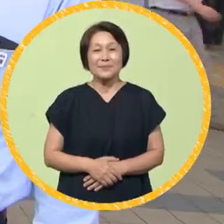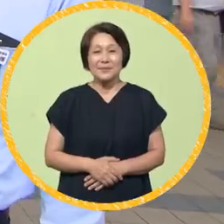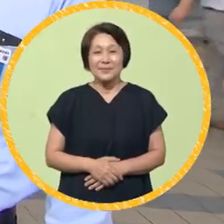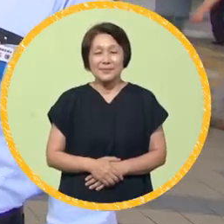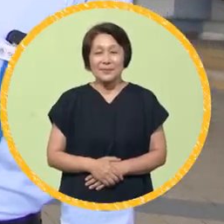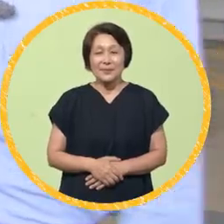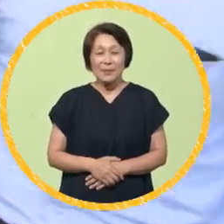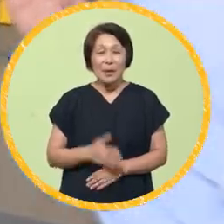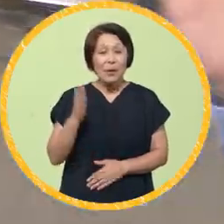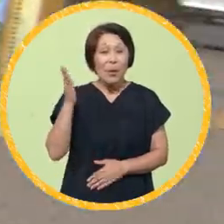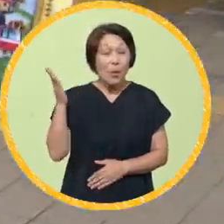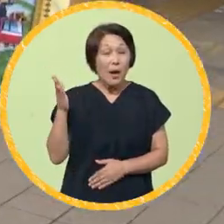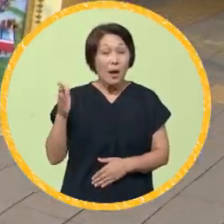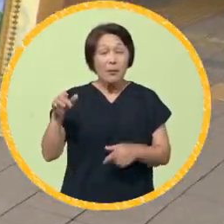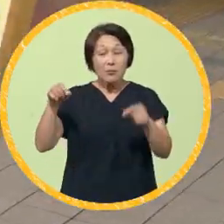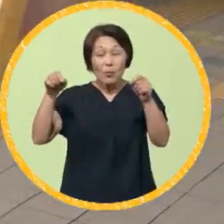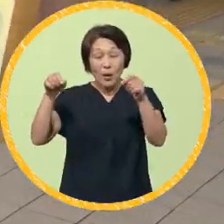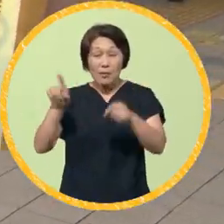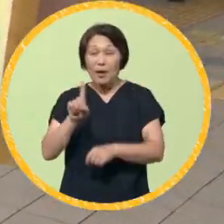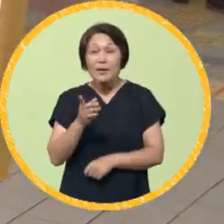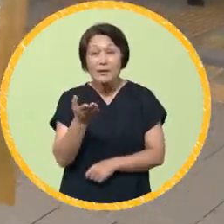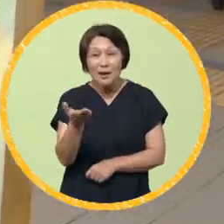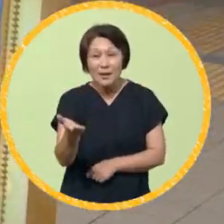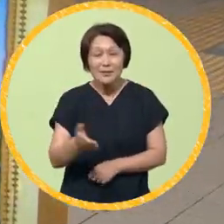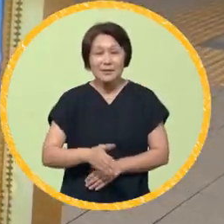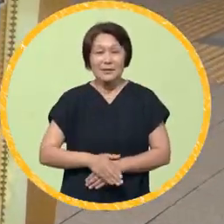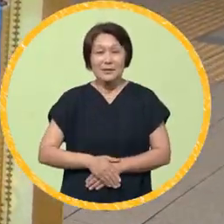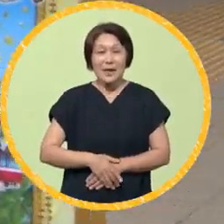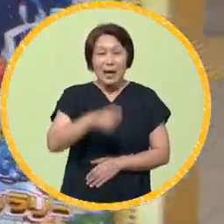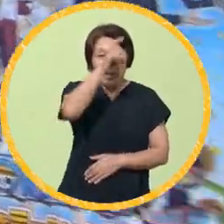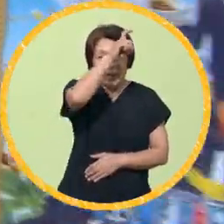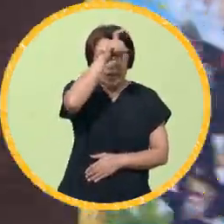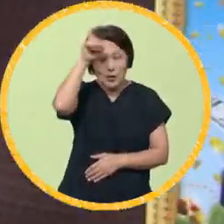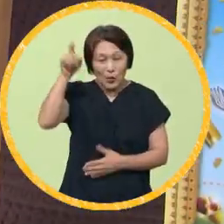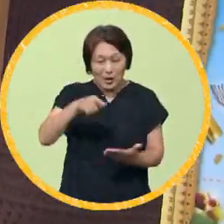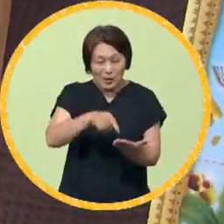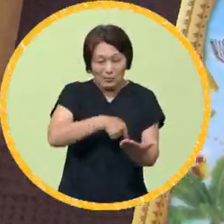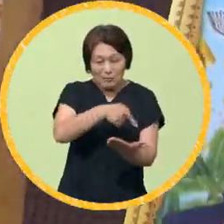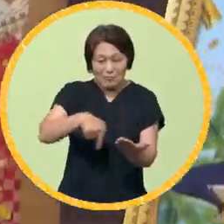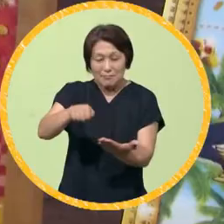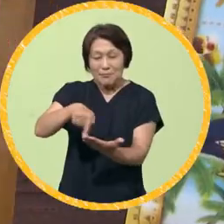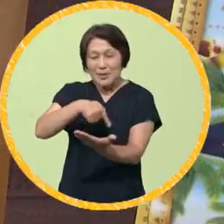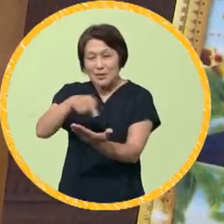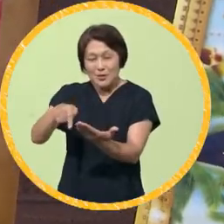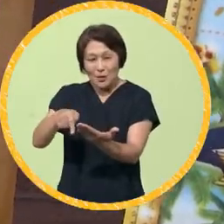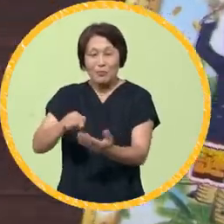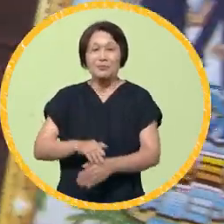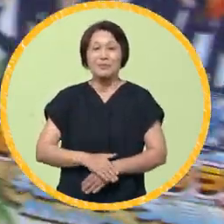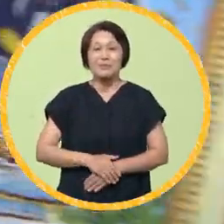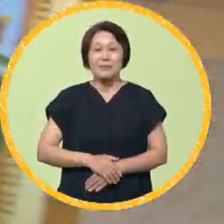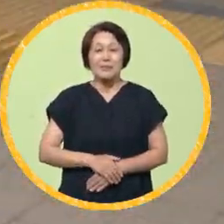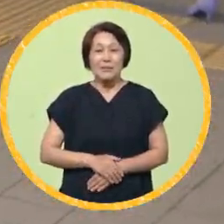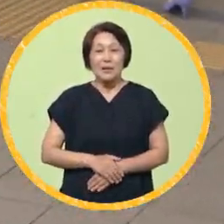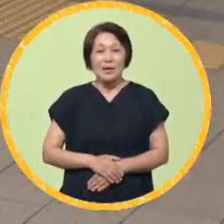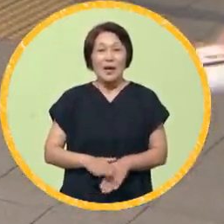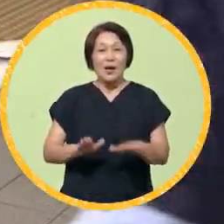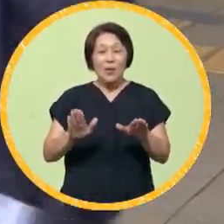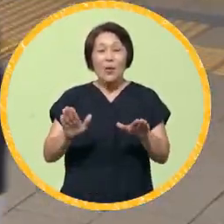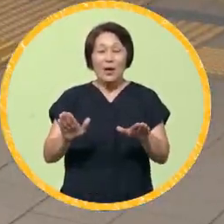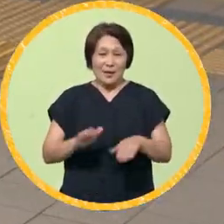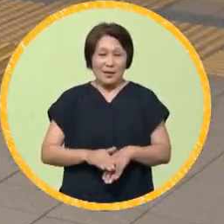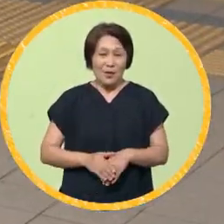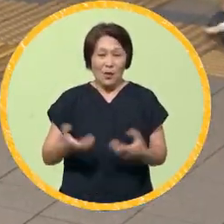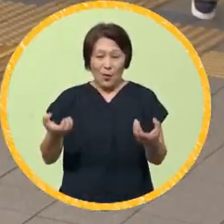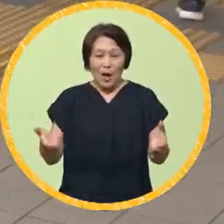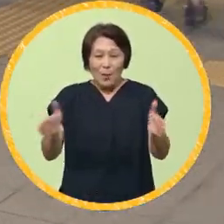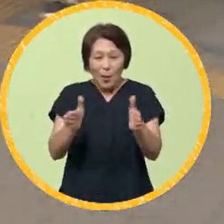ちょっとこれは一体何ですか？ はい、これはあの謎解きミッションラリーといいまして、 はい、 今回の、コラボイベントの中で、7つの